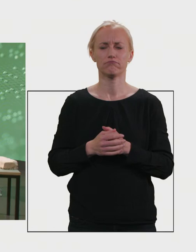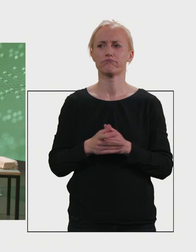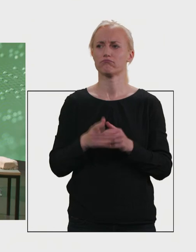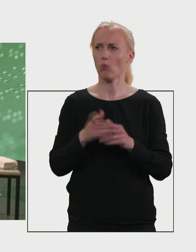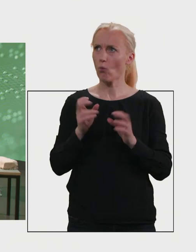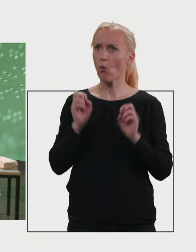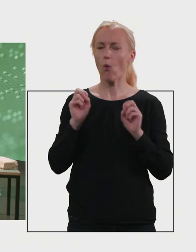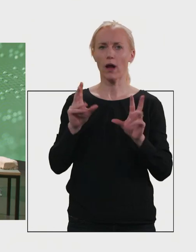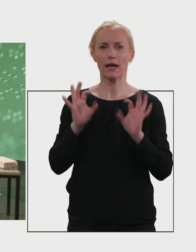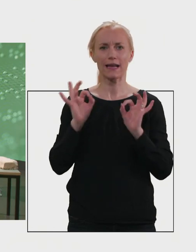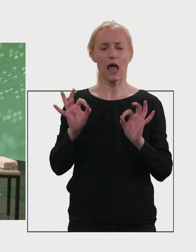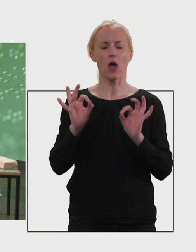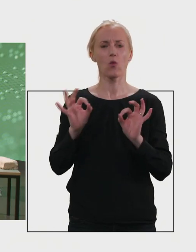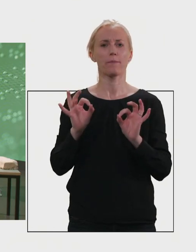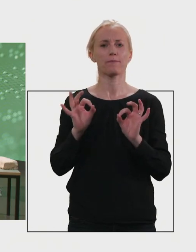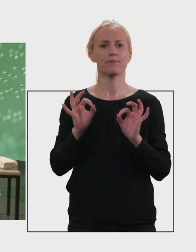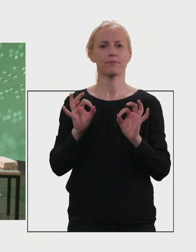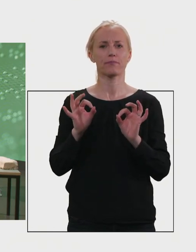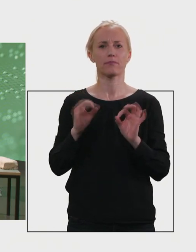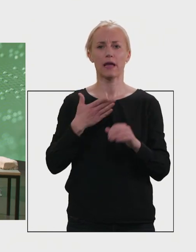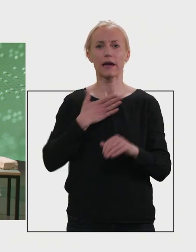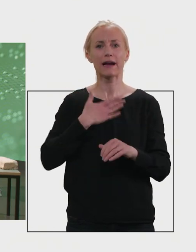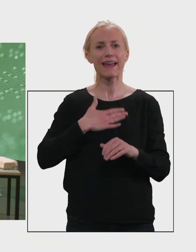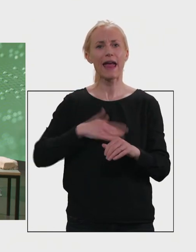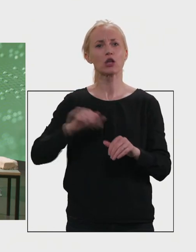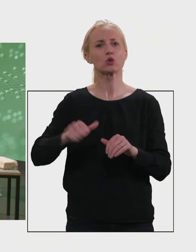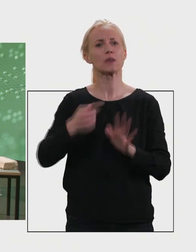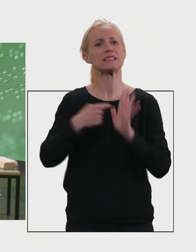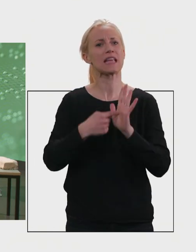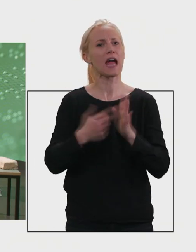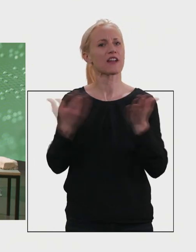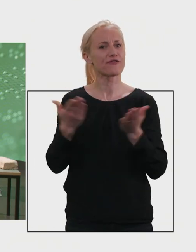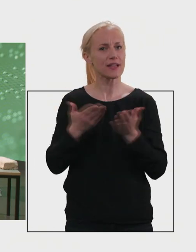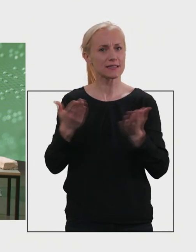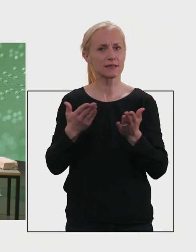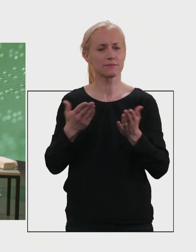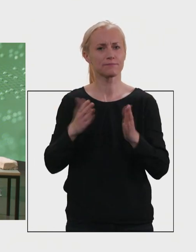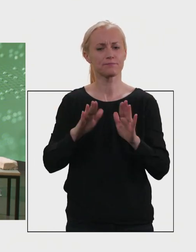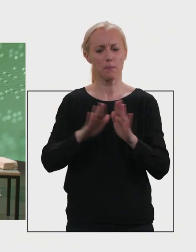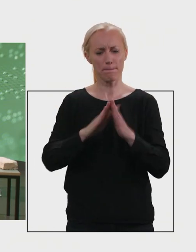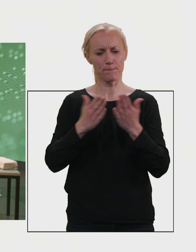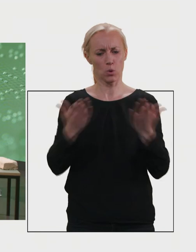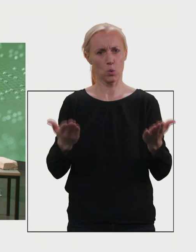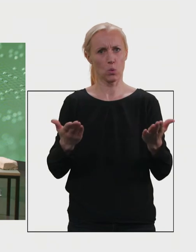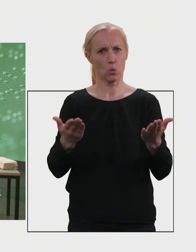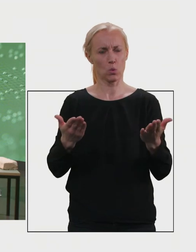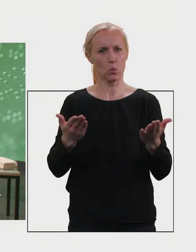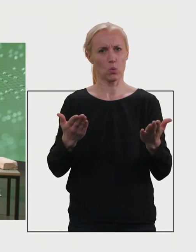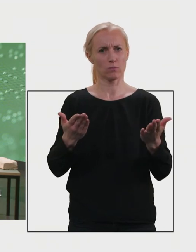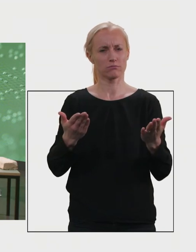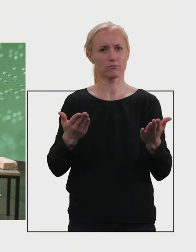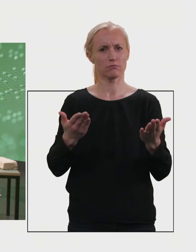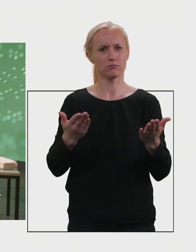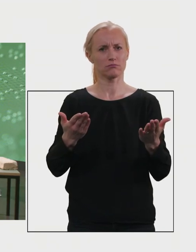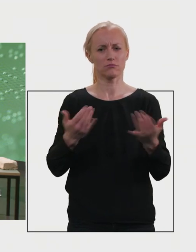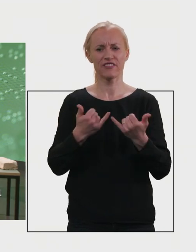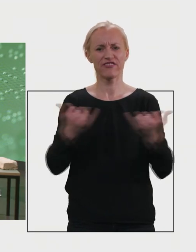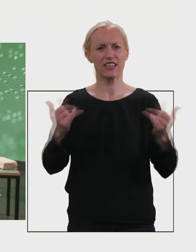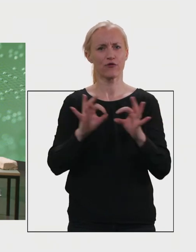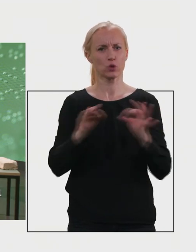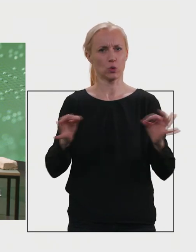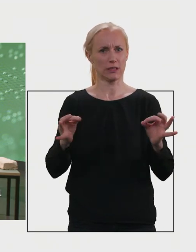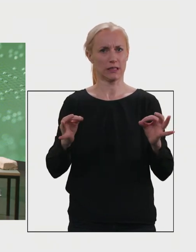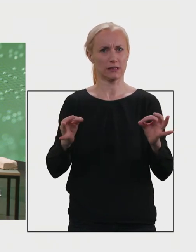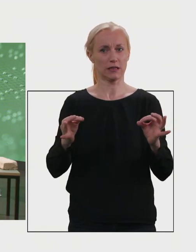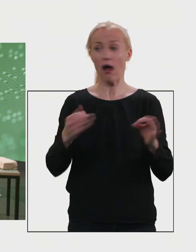genau. Also was ich gern zuerst noch mal zeigen würde, ja, ist, wie das Buch grundsätzlich auch funktioniert. Also